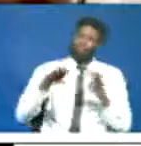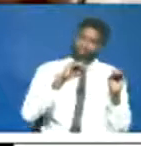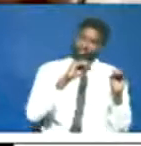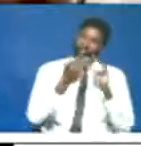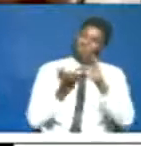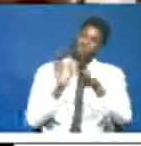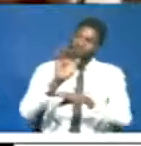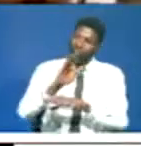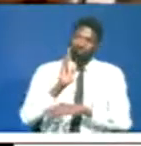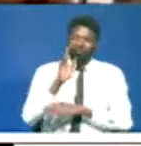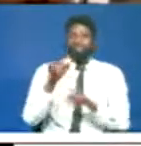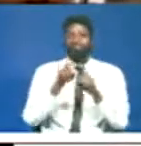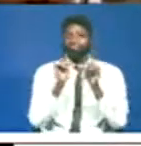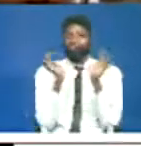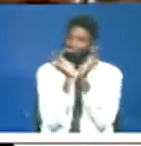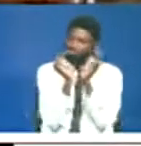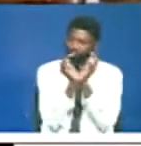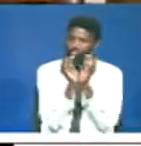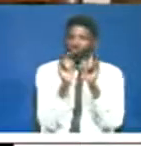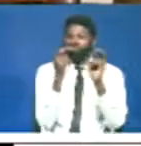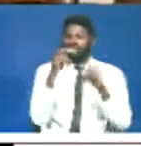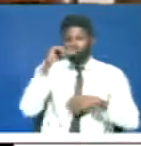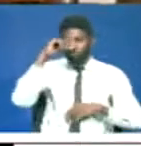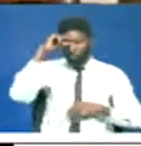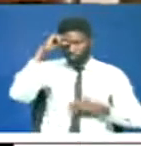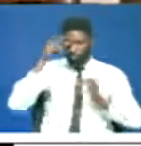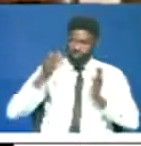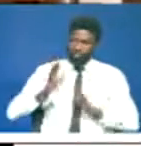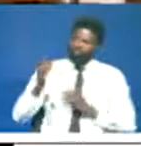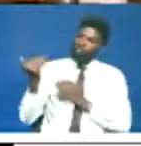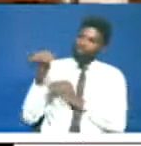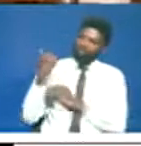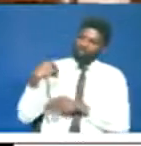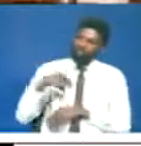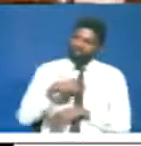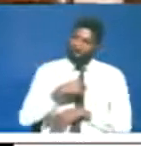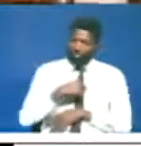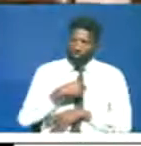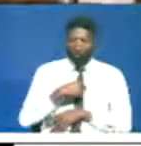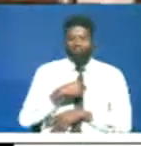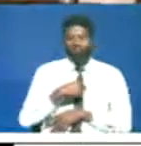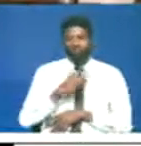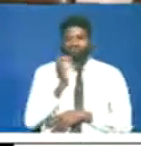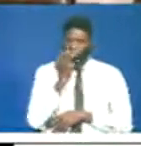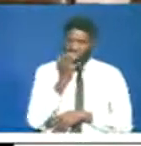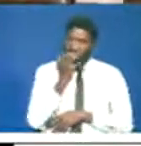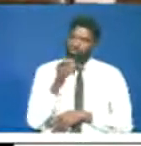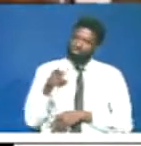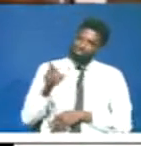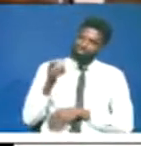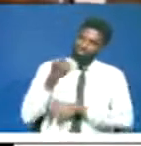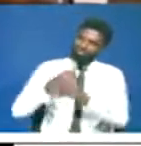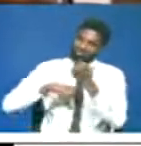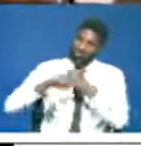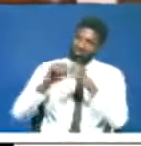ile mambo ya stadium ambaye gavana wenu alikuwa ametuuliza, huyu Rigathi ndo mtu yangu ya mkono, ataenda kutafuta